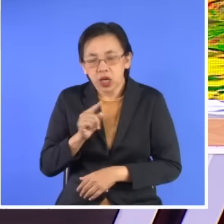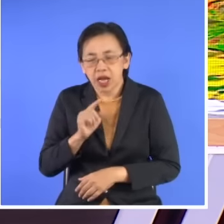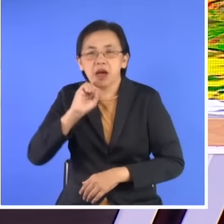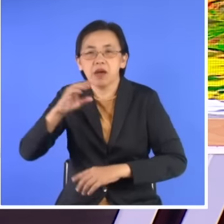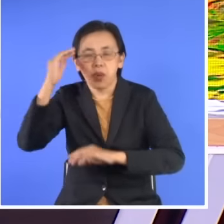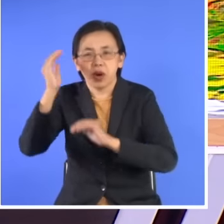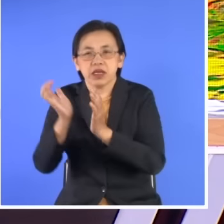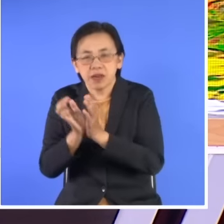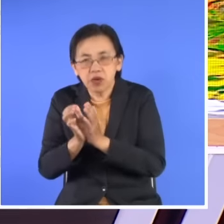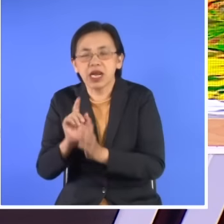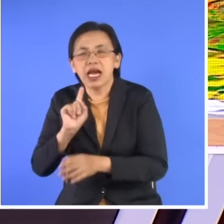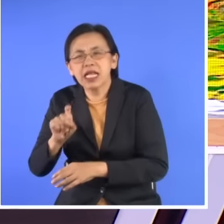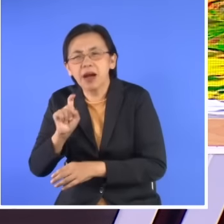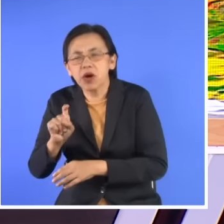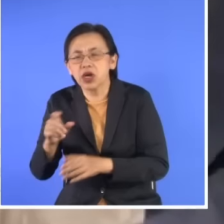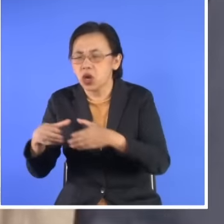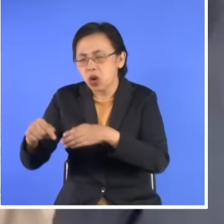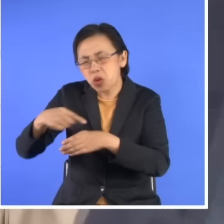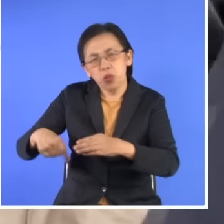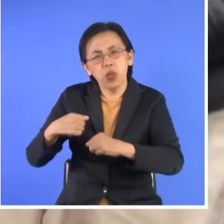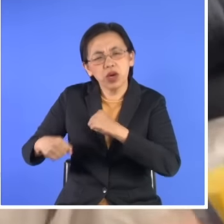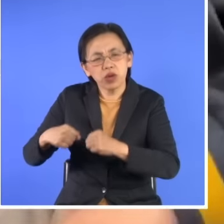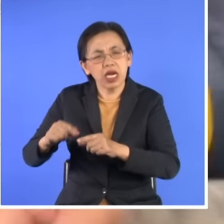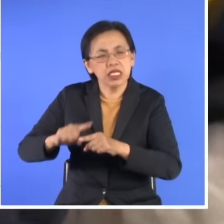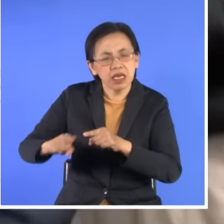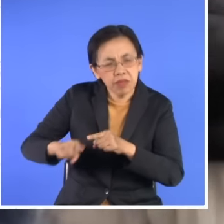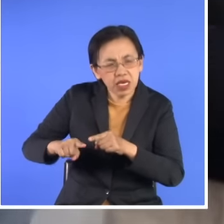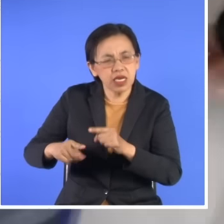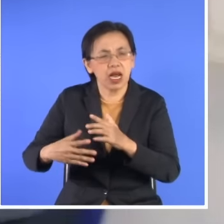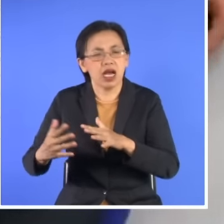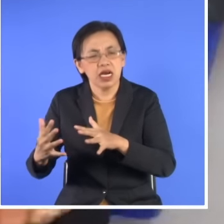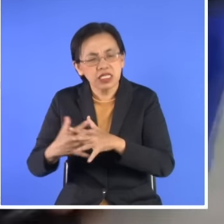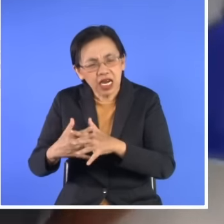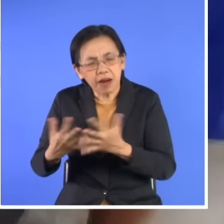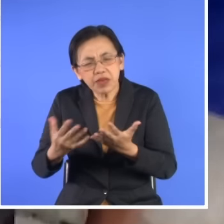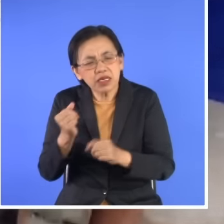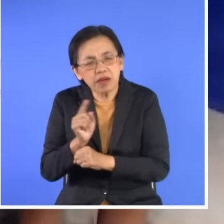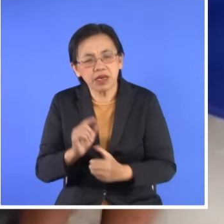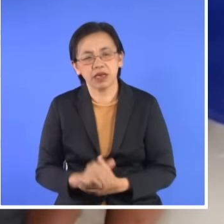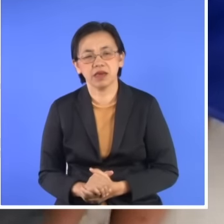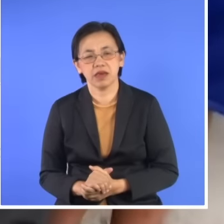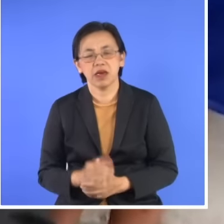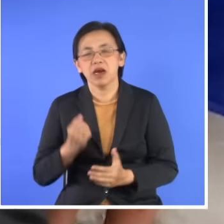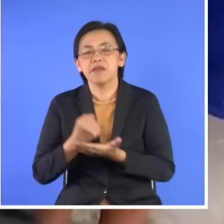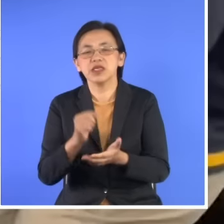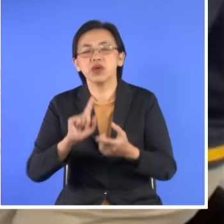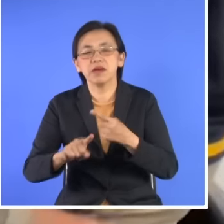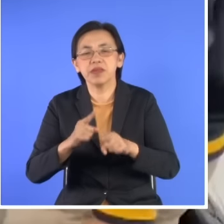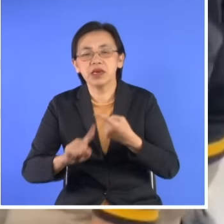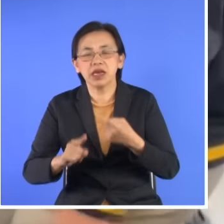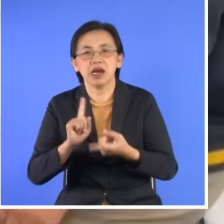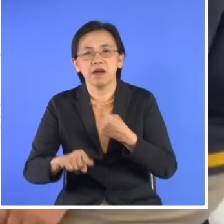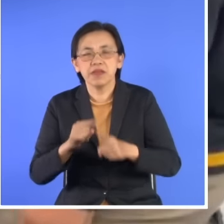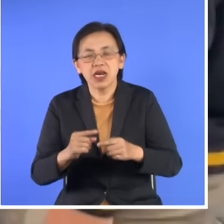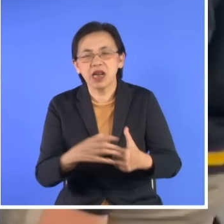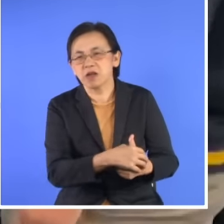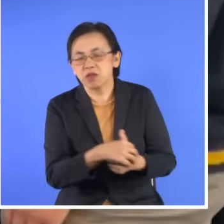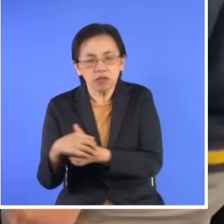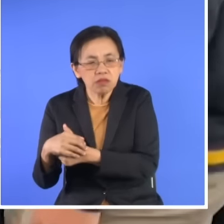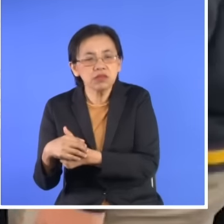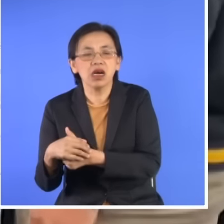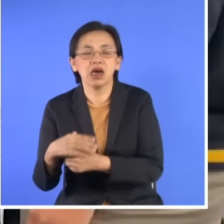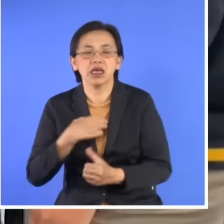เนี่ยไปสอบถามหน่อยนะครับทั้งหมดเนี่ยบอกว่านะครับเนี่ยอ้างว่าจะไปช่วยเพื่อนเพื่อนเนี่ยถูกลักพาตัวเออนี่